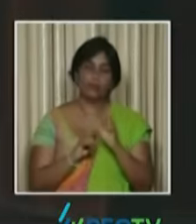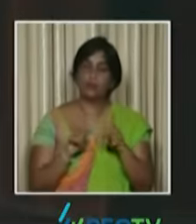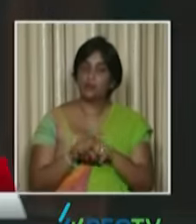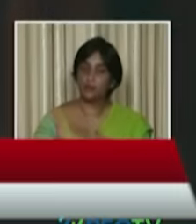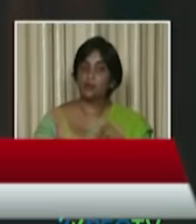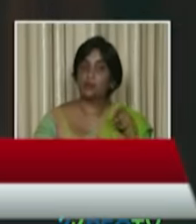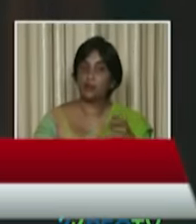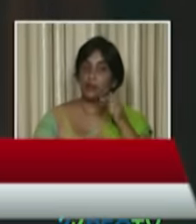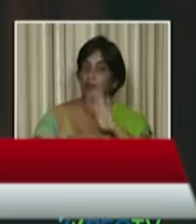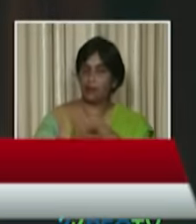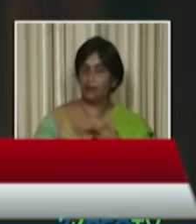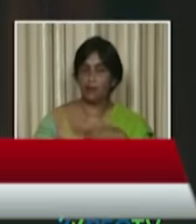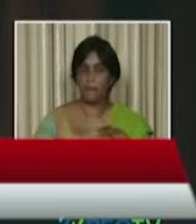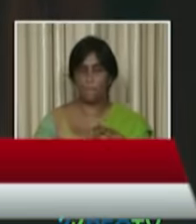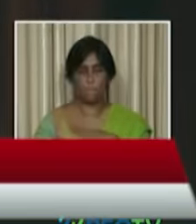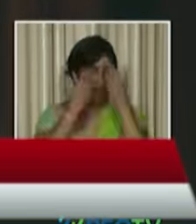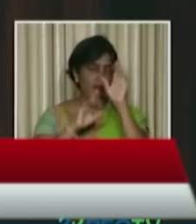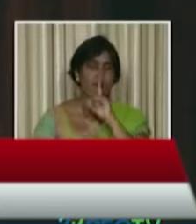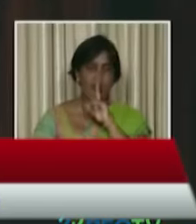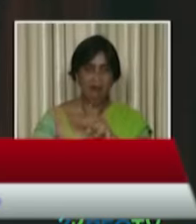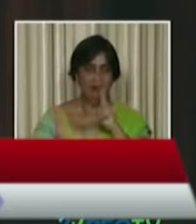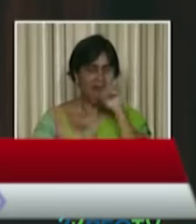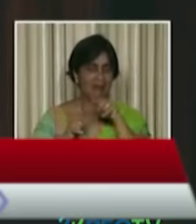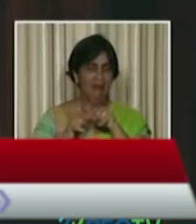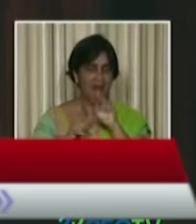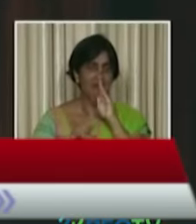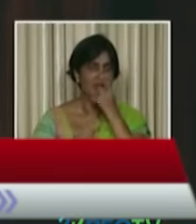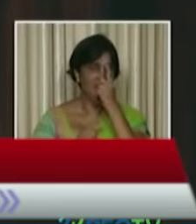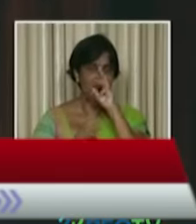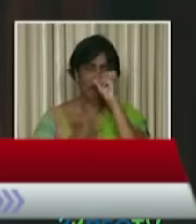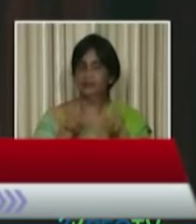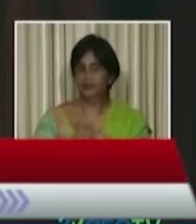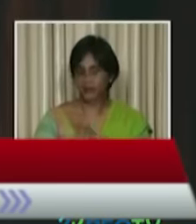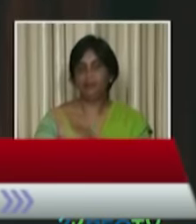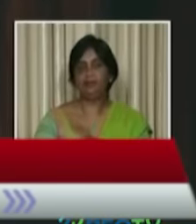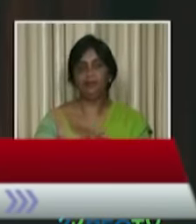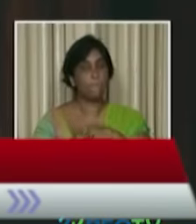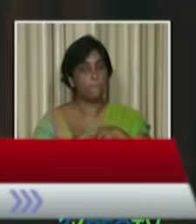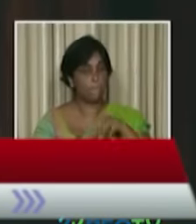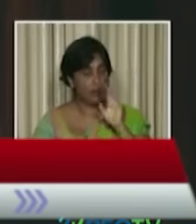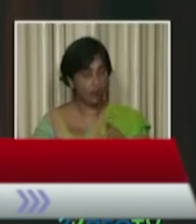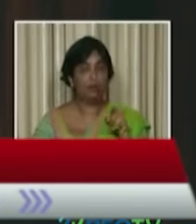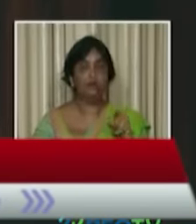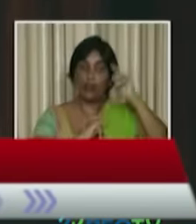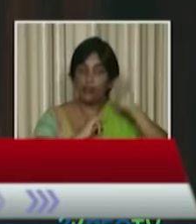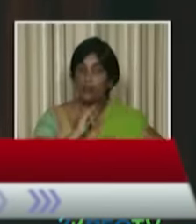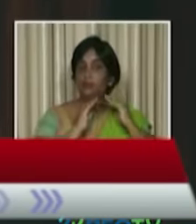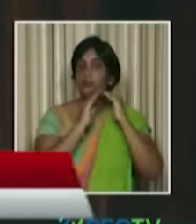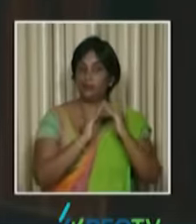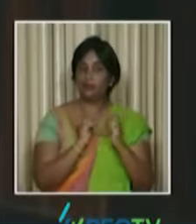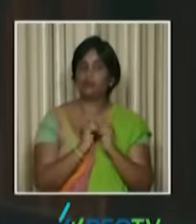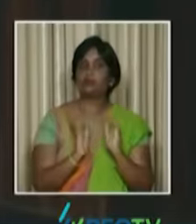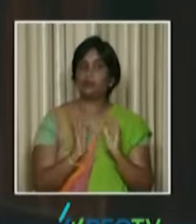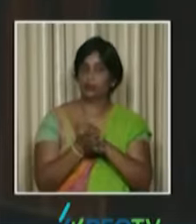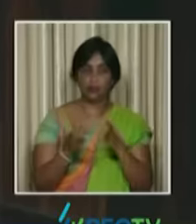පුළුවන්. මේ අයවැයේ මා එකඟ නොවන කරුණු දෙක තුනක් තියෙනවා. පළවෙනික තමයි 13 වෙනි සංශෝධන යටතේ පළාත් සභාවලට විශ්වවිද්‍යාල ආරම්භ